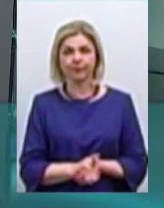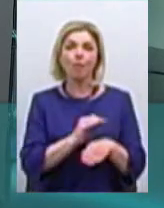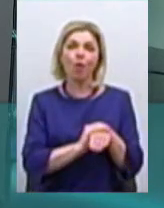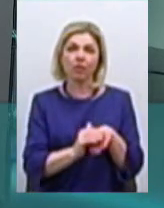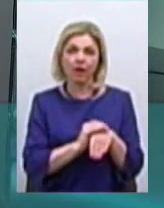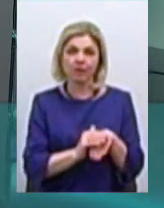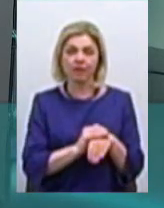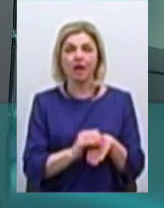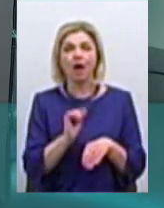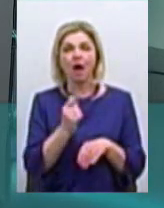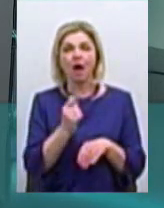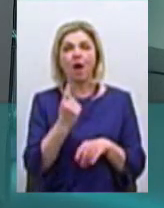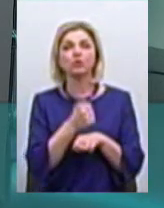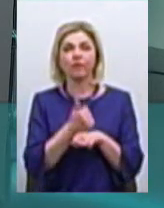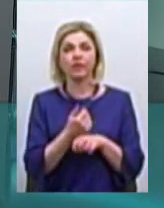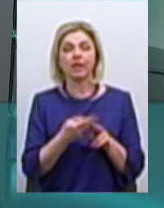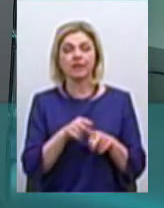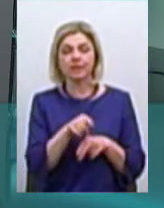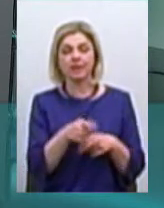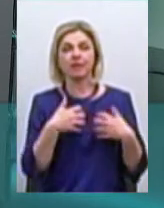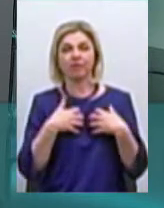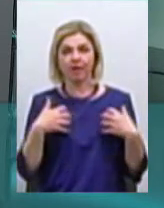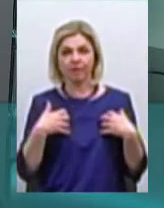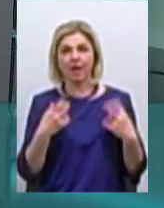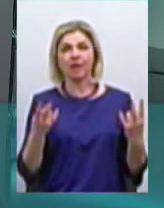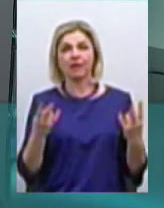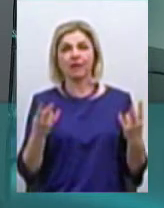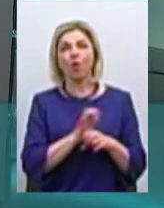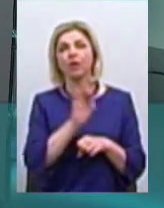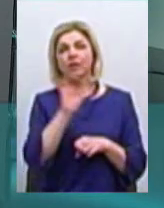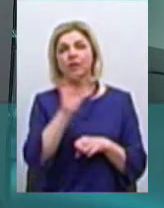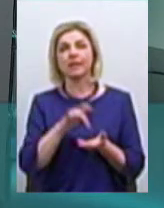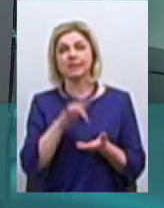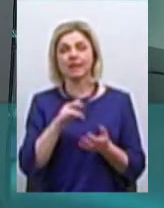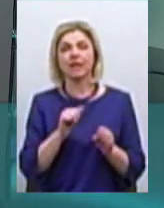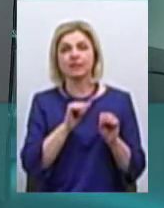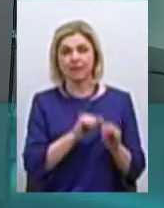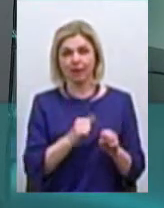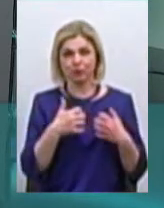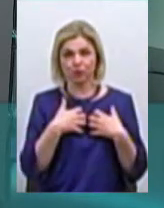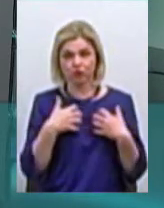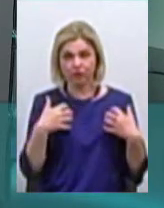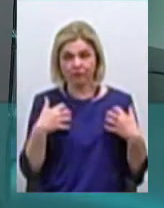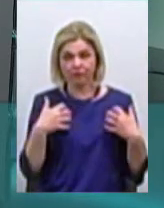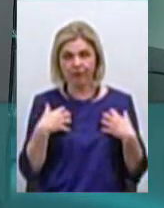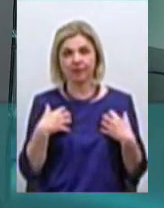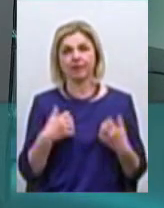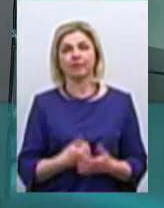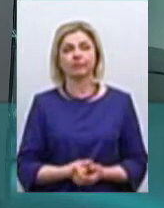погладити, а основне, мабуть, цю тваринку потрібно відправити до Центру захисту